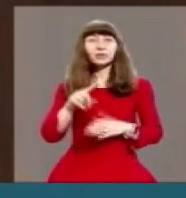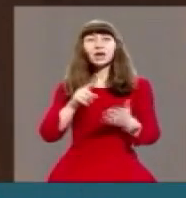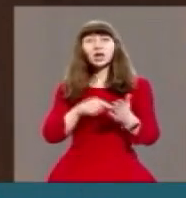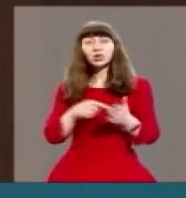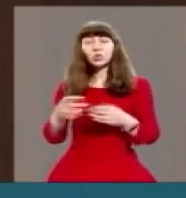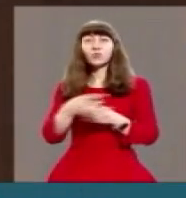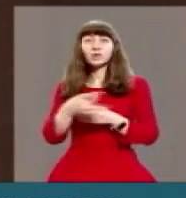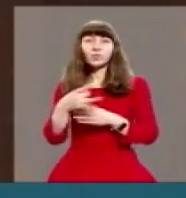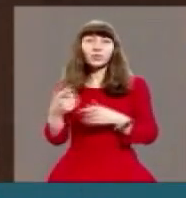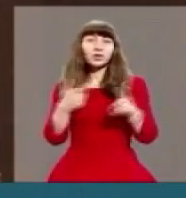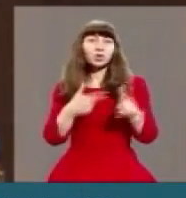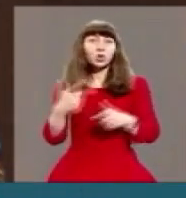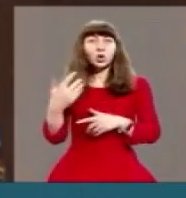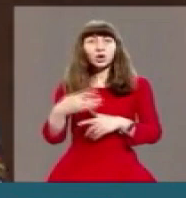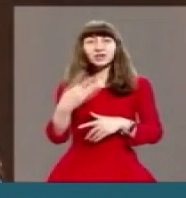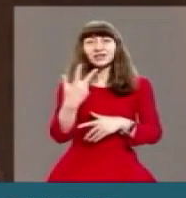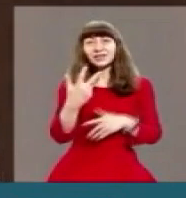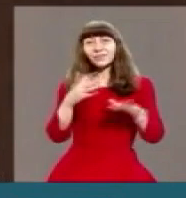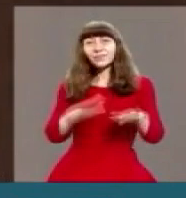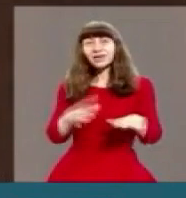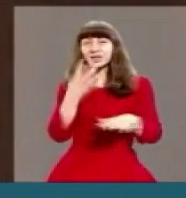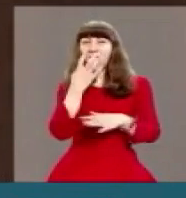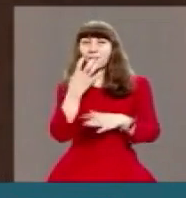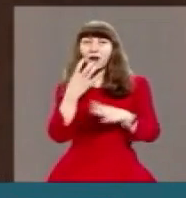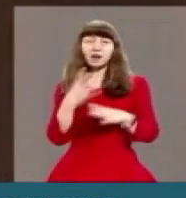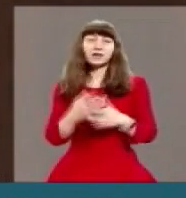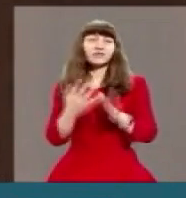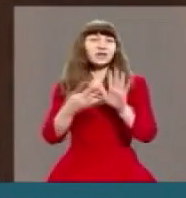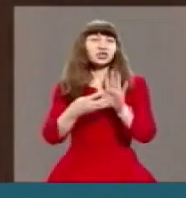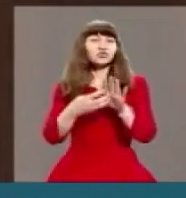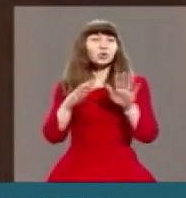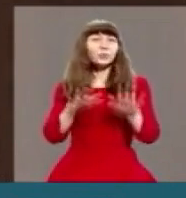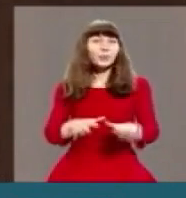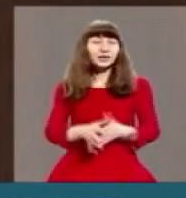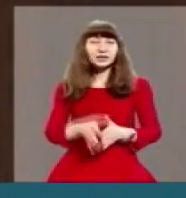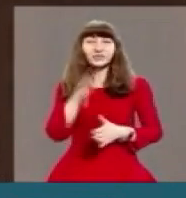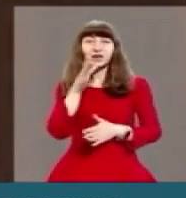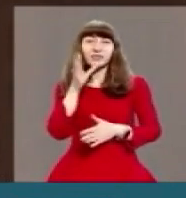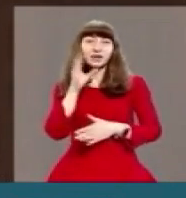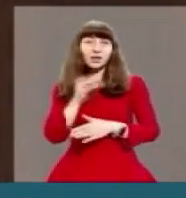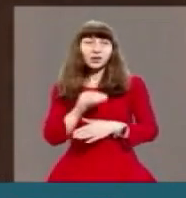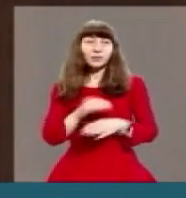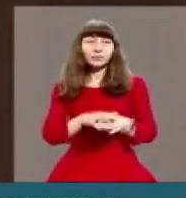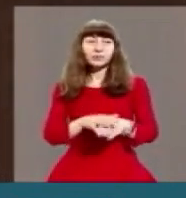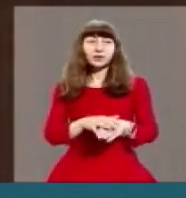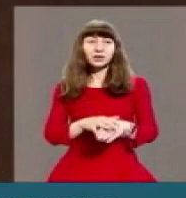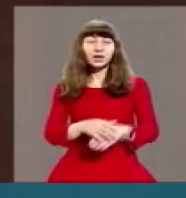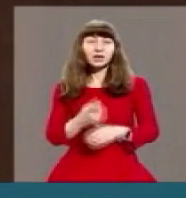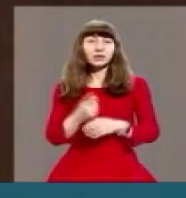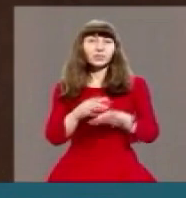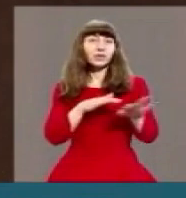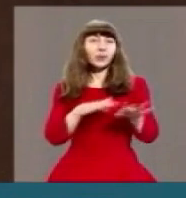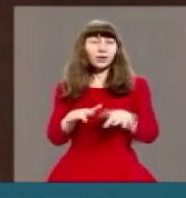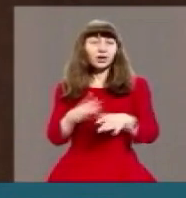дорожными службами подготовлено 43 пункта обогрева на 900 койко-мест. Своевременно проведенные вышеуказанные